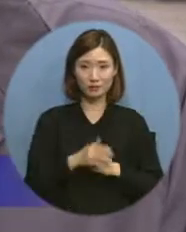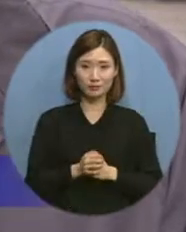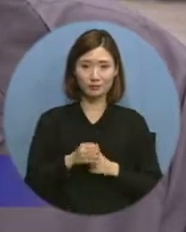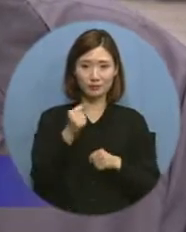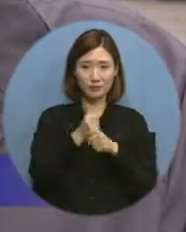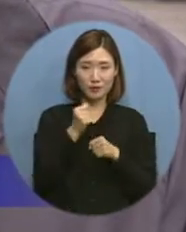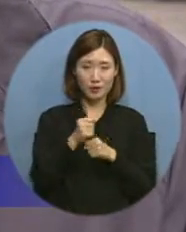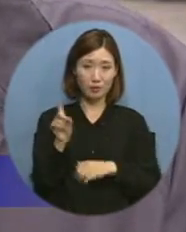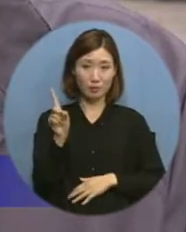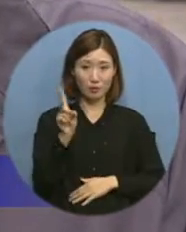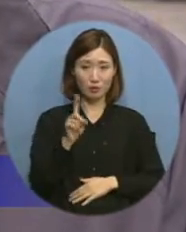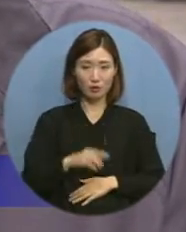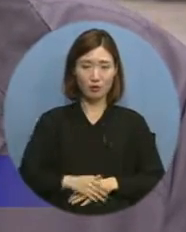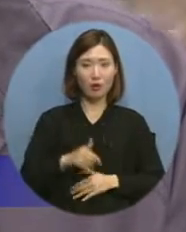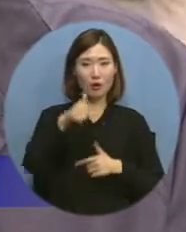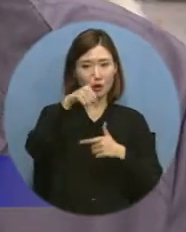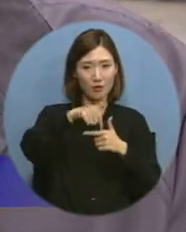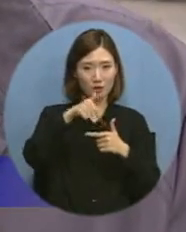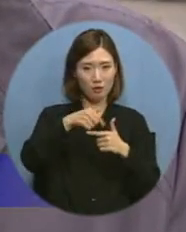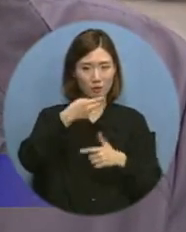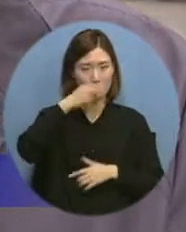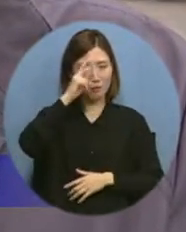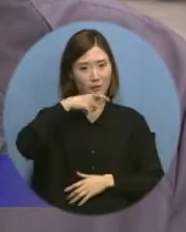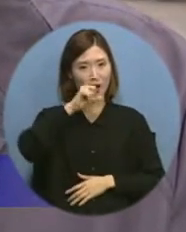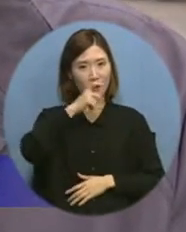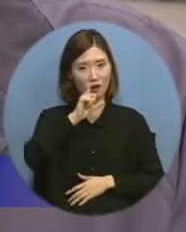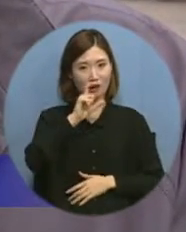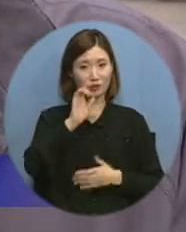황당했던 것은 강남에서 술을 먹고